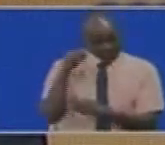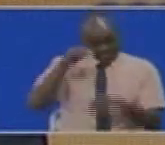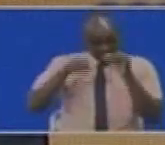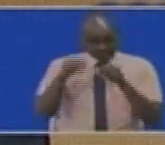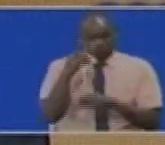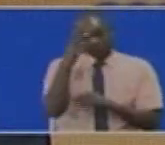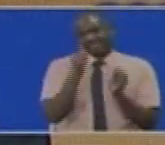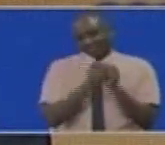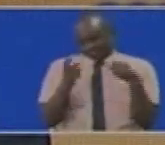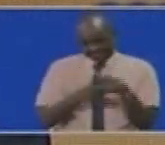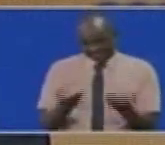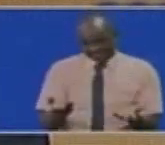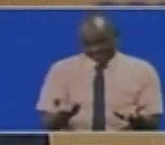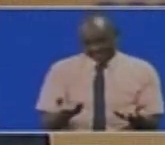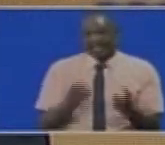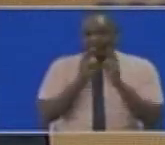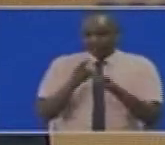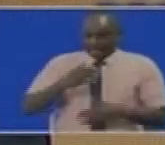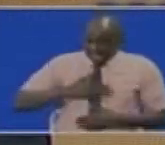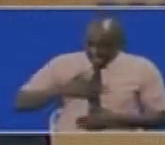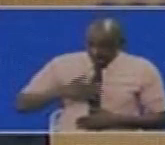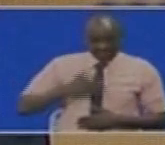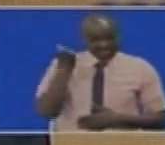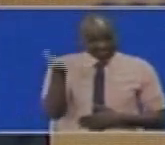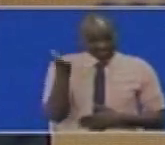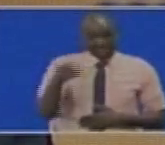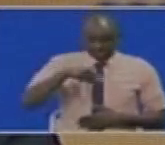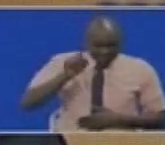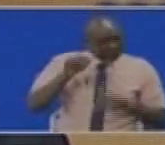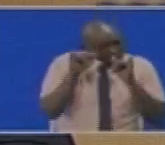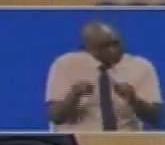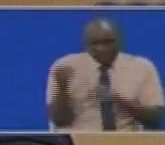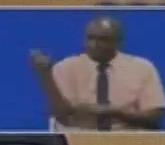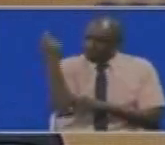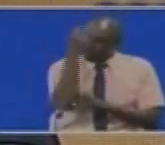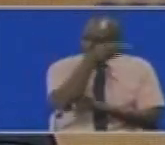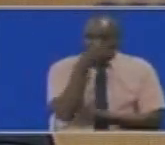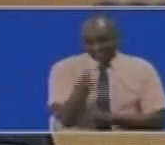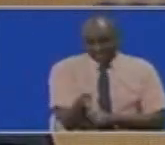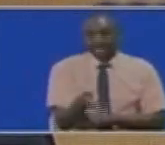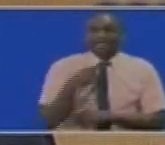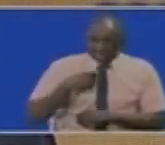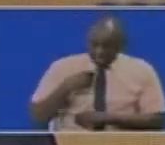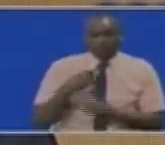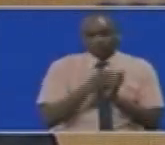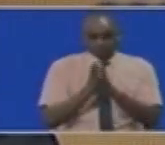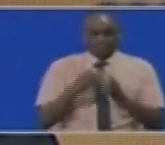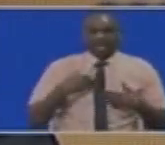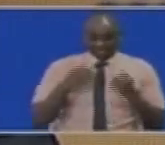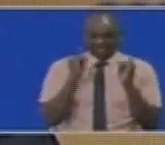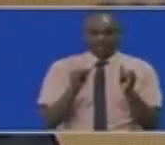baadaye mwezi wa Agosti. Mwanahabari Duncan Khaemba alishinda katika ukumbi huo na hivi sasa natuandalia taarifa